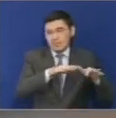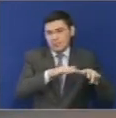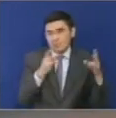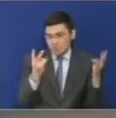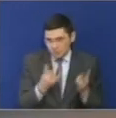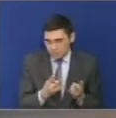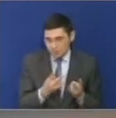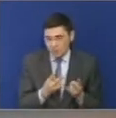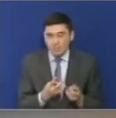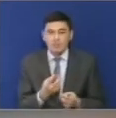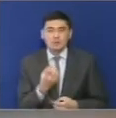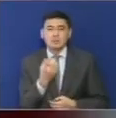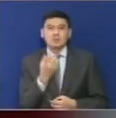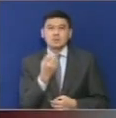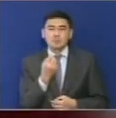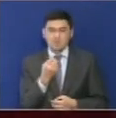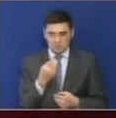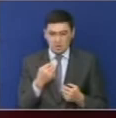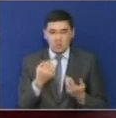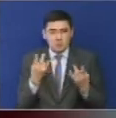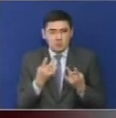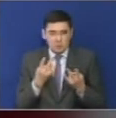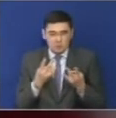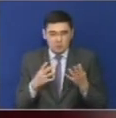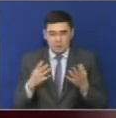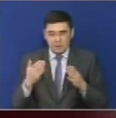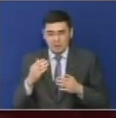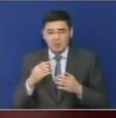белсенділік өте маңызды екенін ұмытпаңыз.